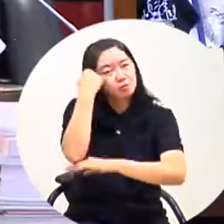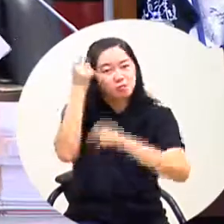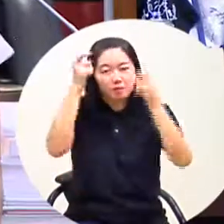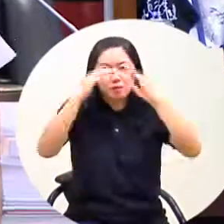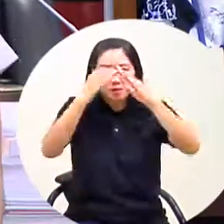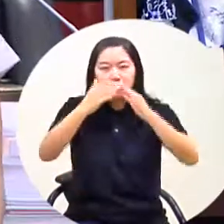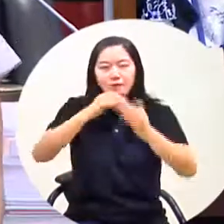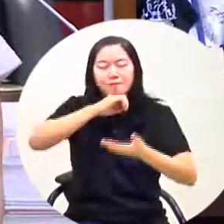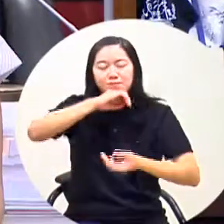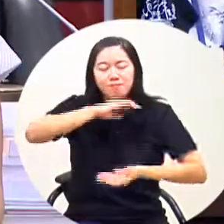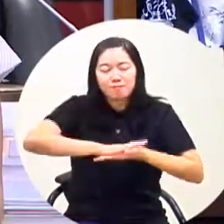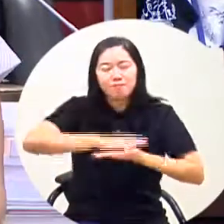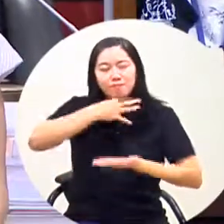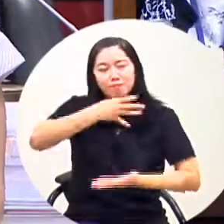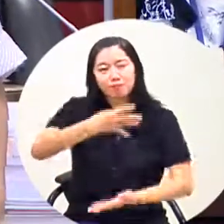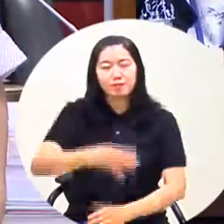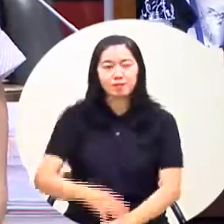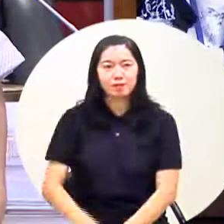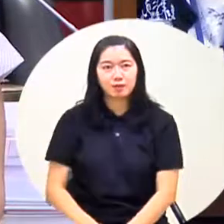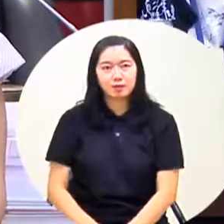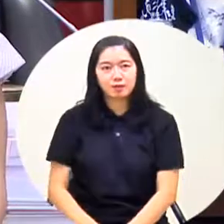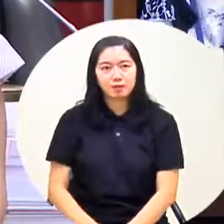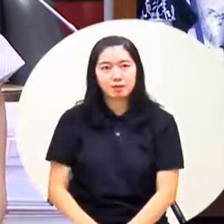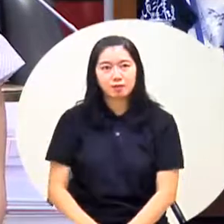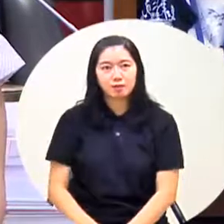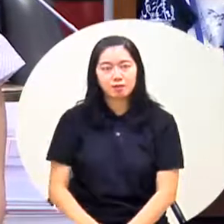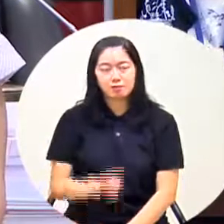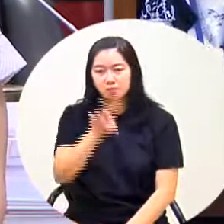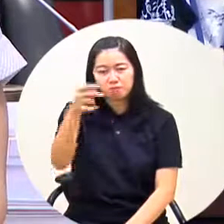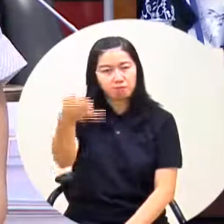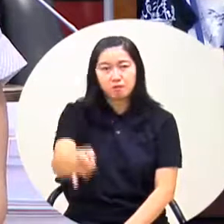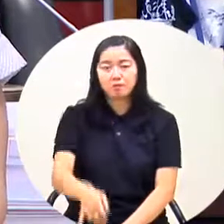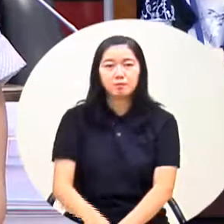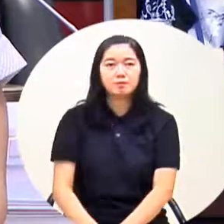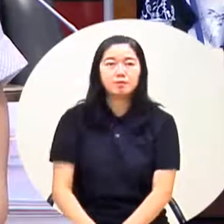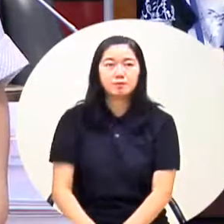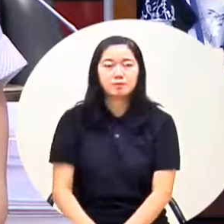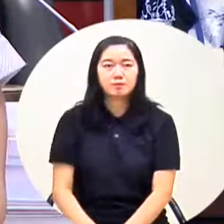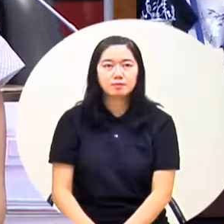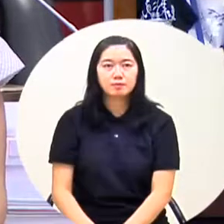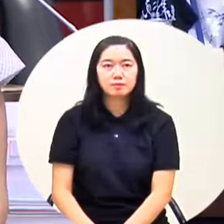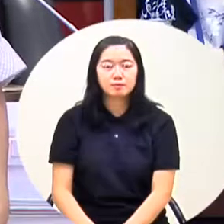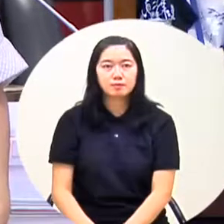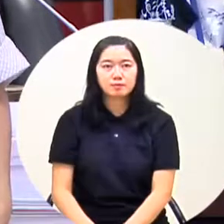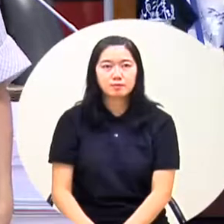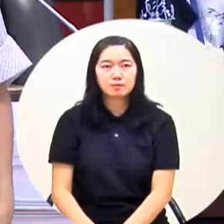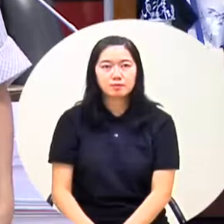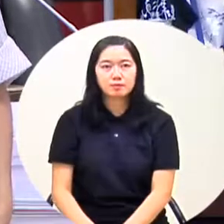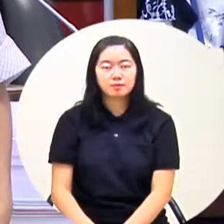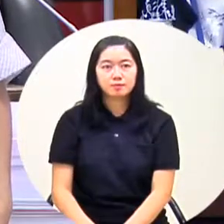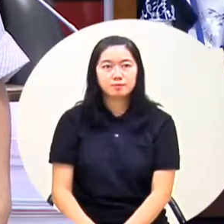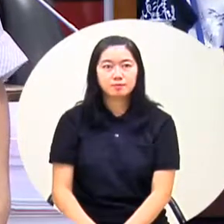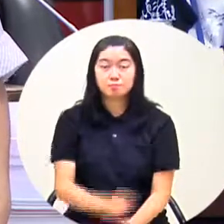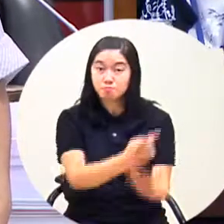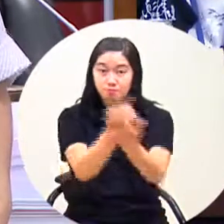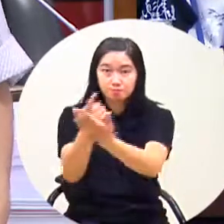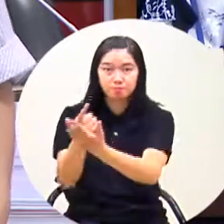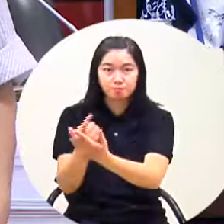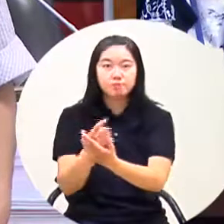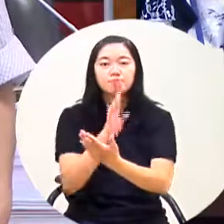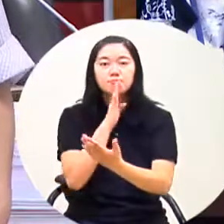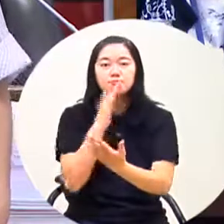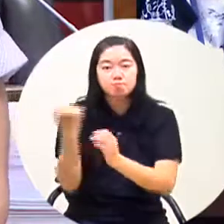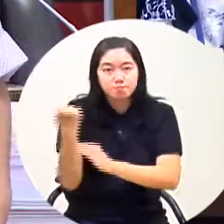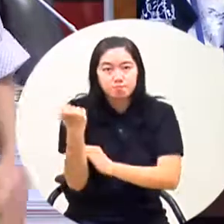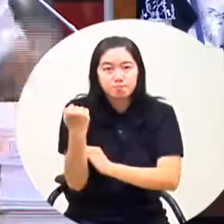名，这反而不是一个好的一个事情啊。啊，对对，大家都要加油，针对问题我们共